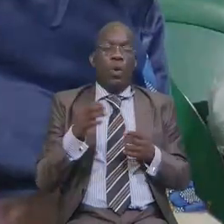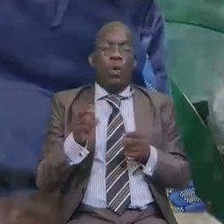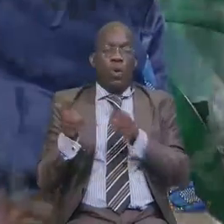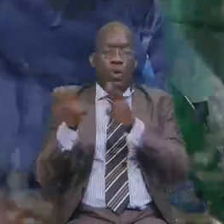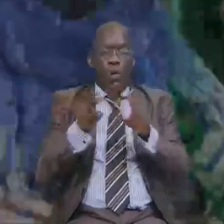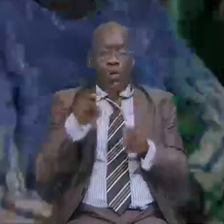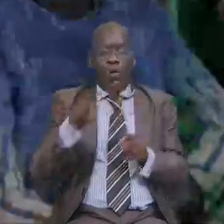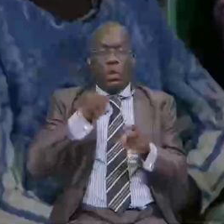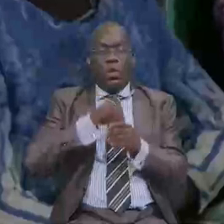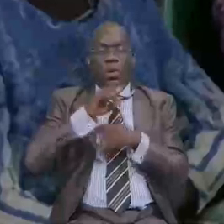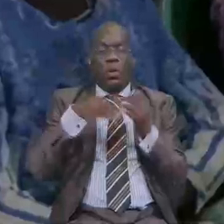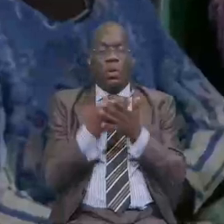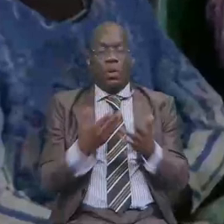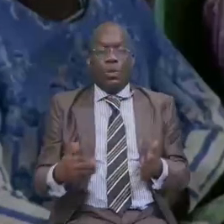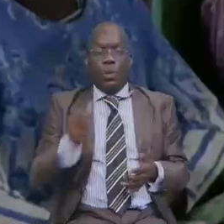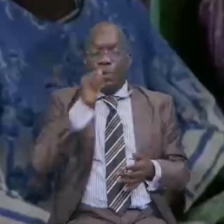toutes choses.